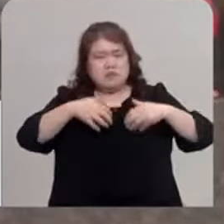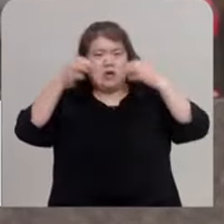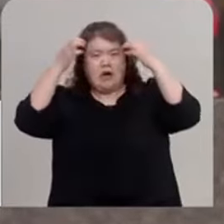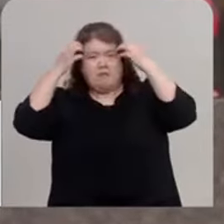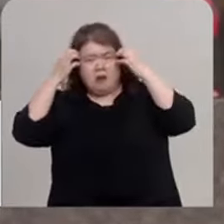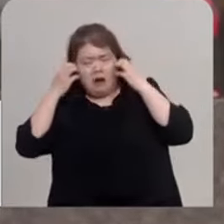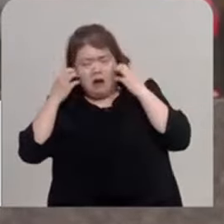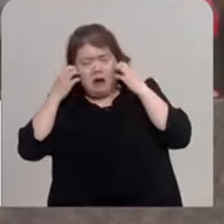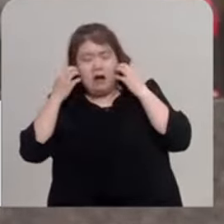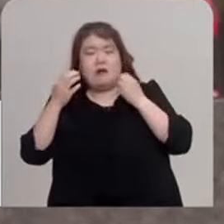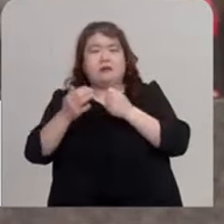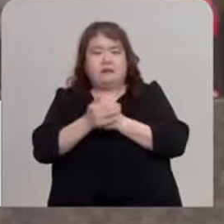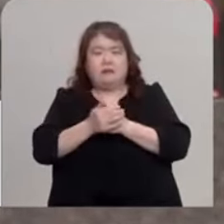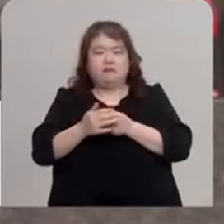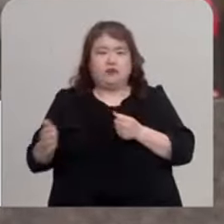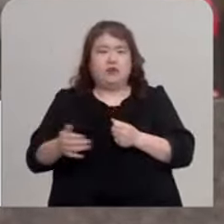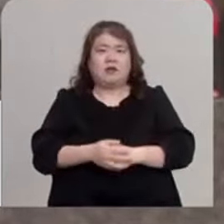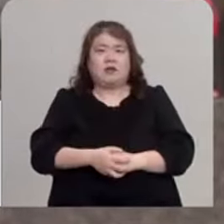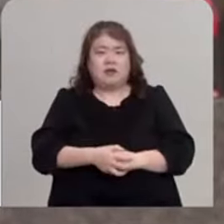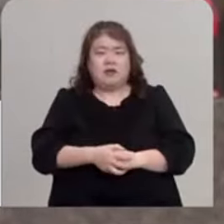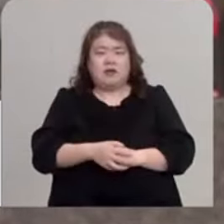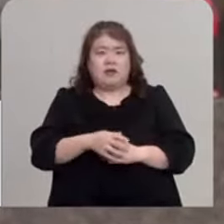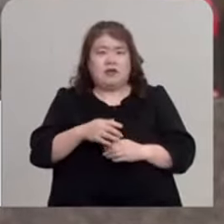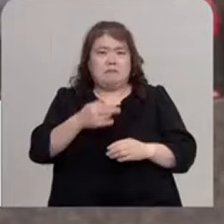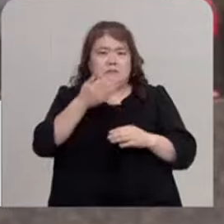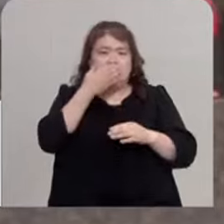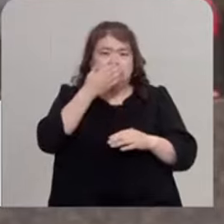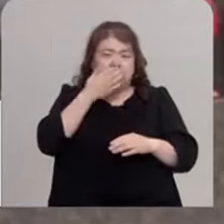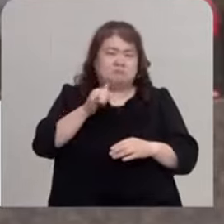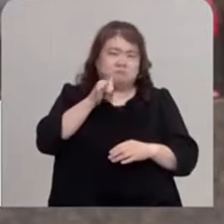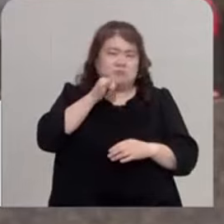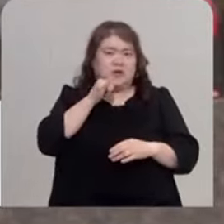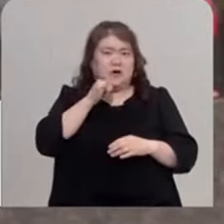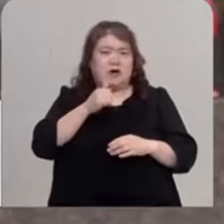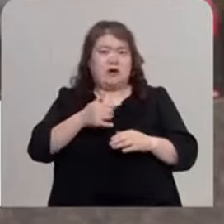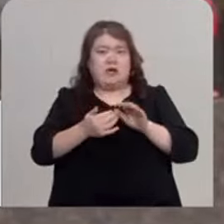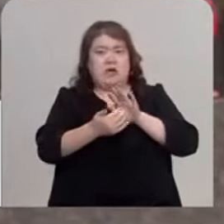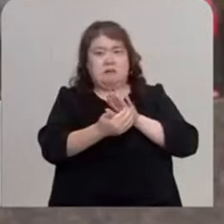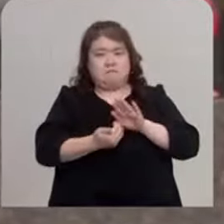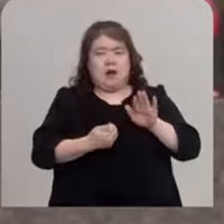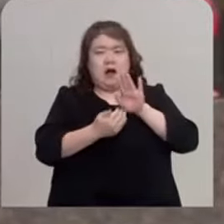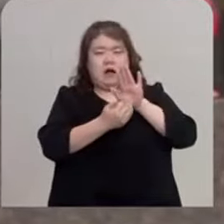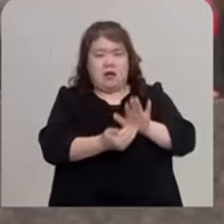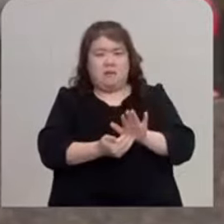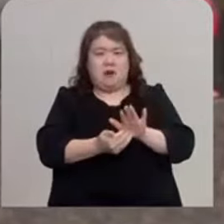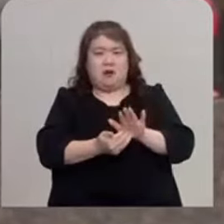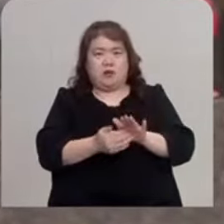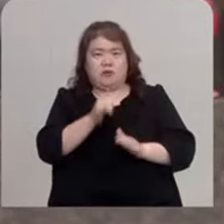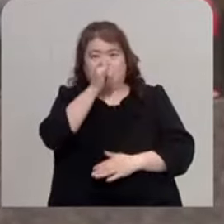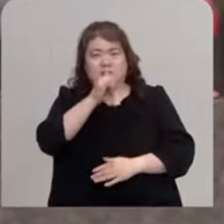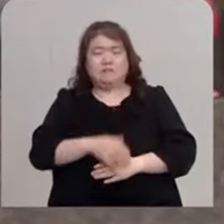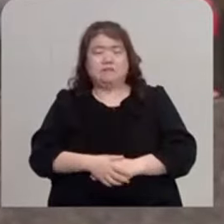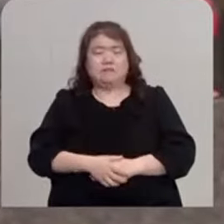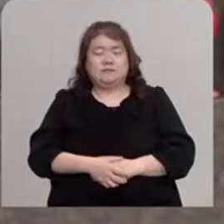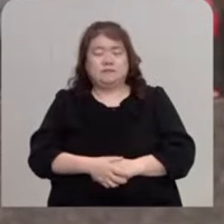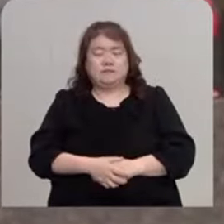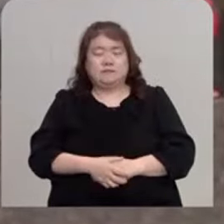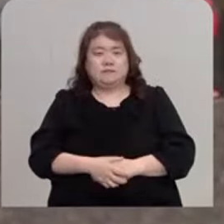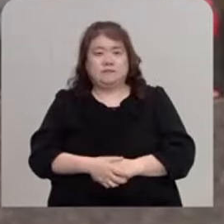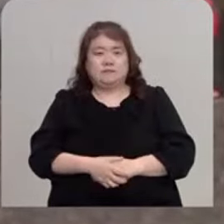고온다습한 날씨가 지속되면서 식중독 예방에도 비상이 걸렸습니다 진유민 기자가 보도합니다